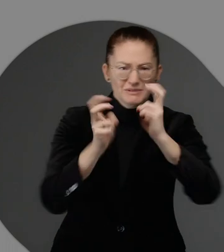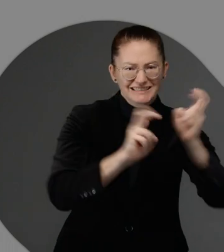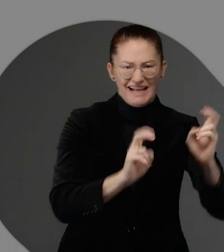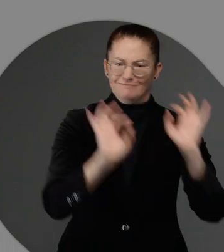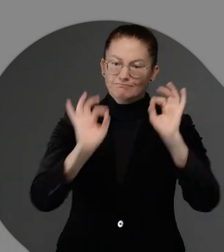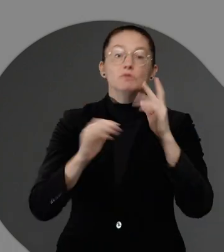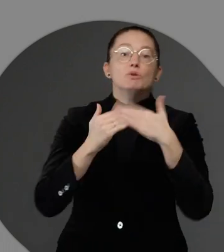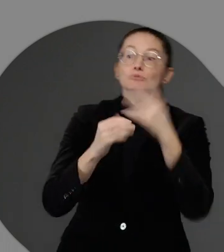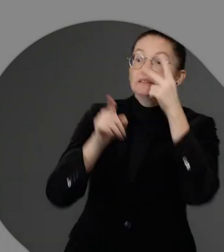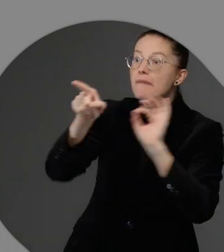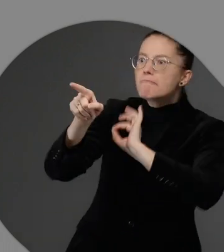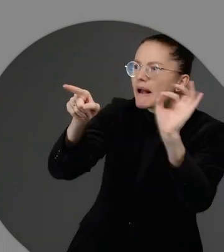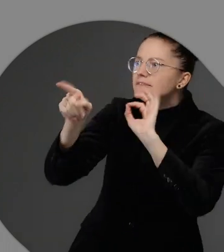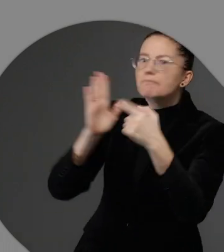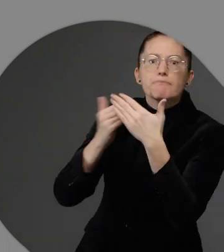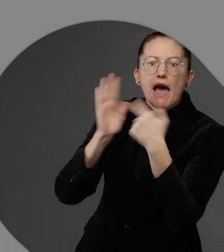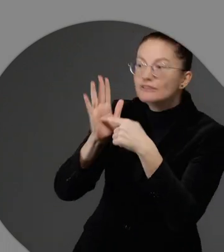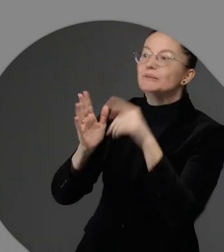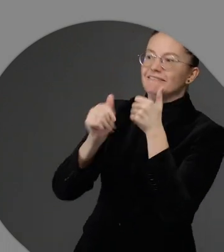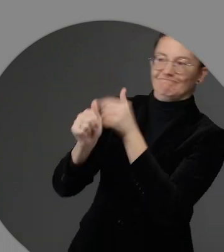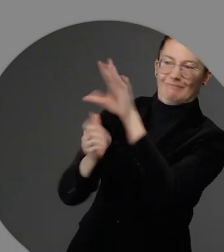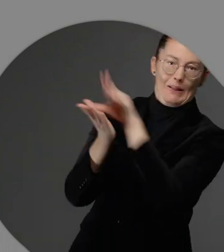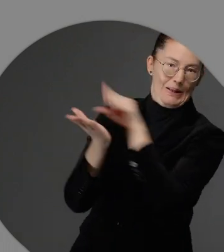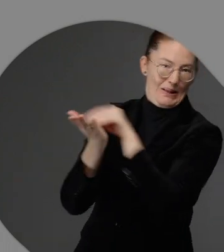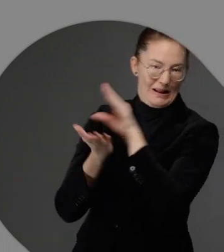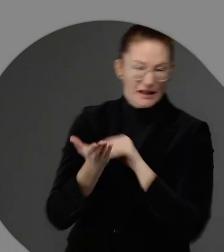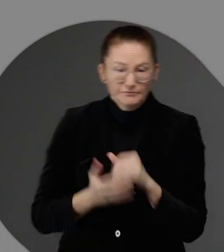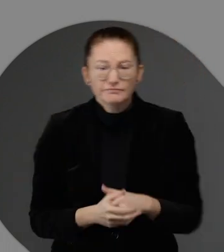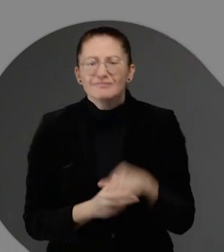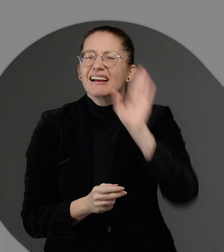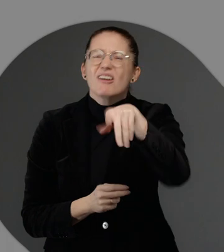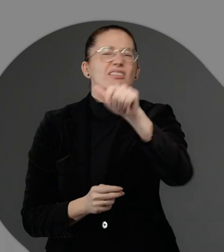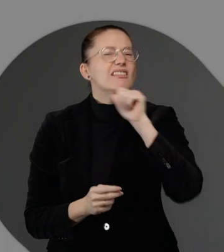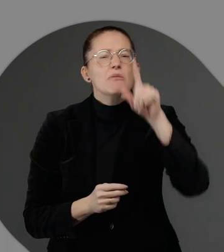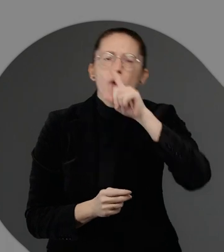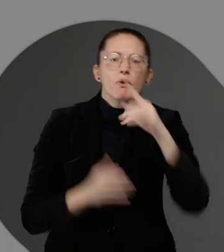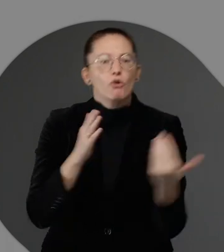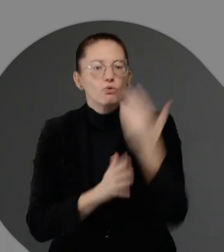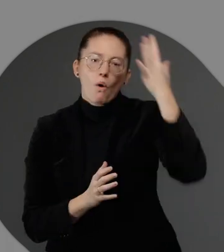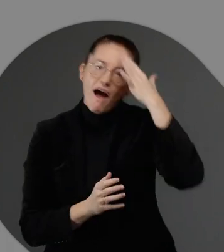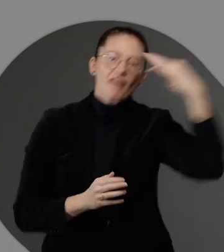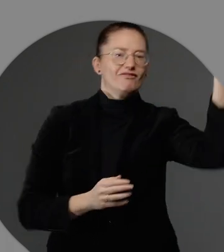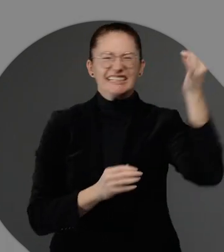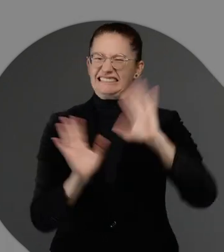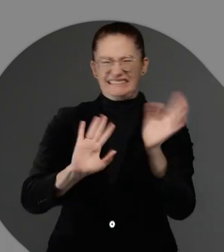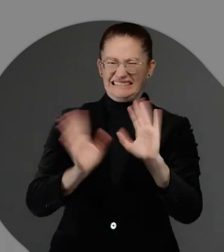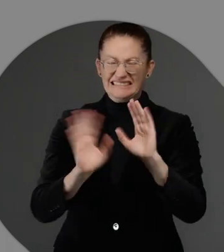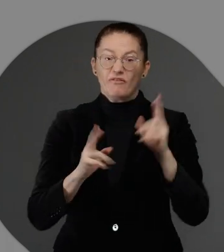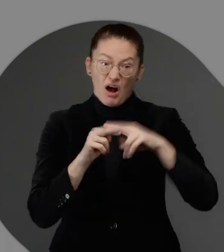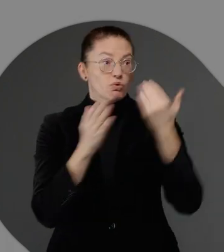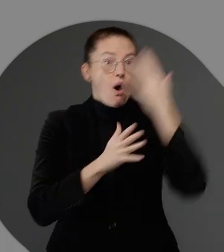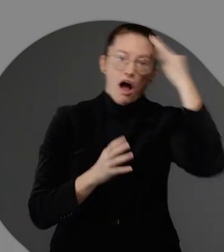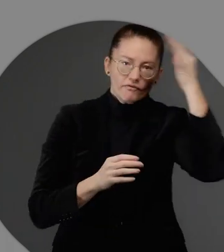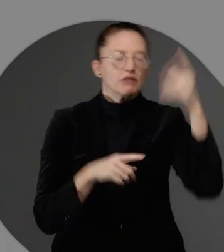umgesetzt werden und immer Best Practices folgen. Versuchen Sie nicht, das Rad neu zu erfinden. Die Chance, dass es für alle BenutzerInnen gleich